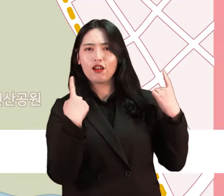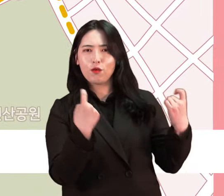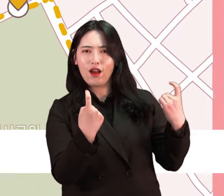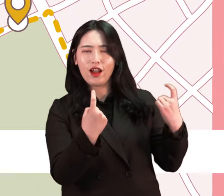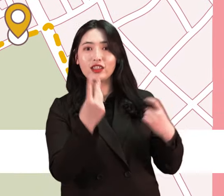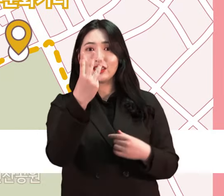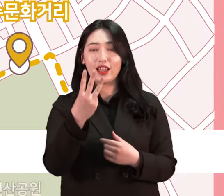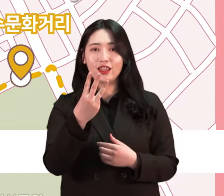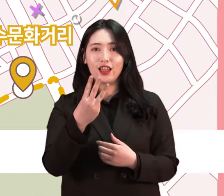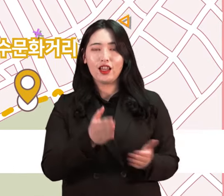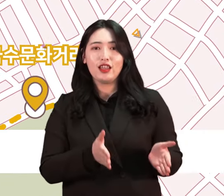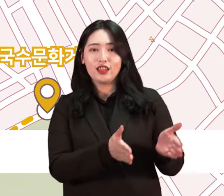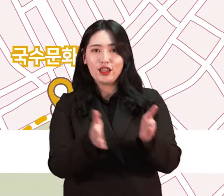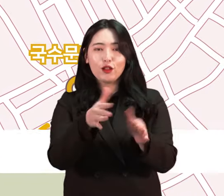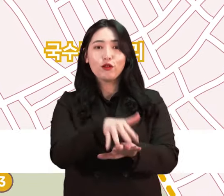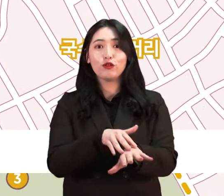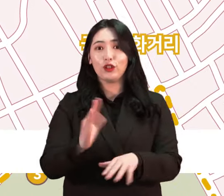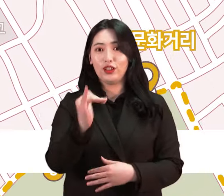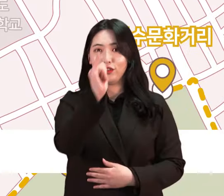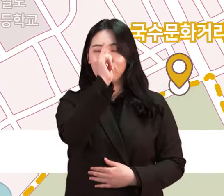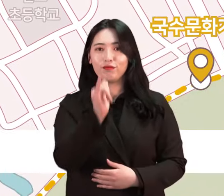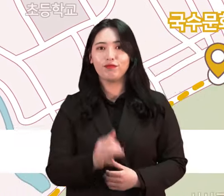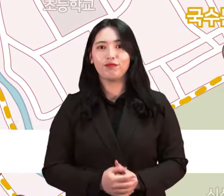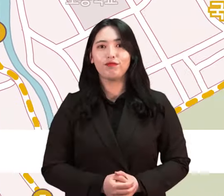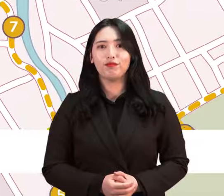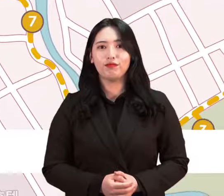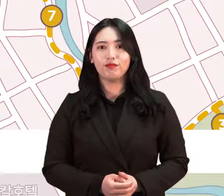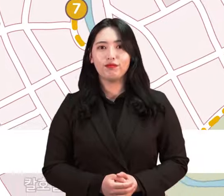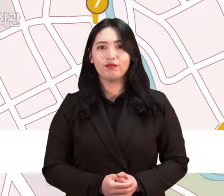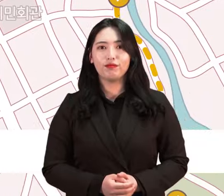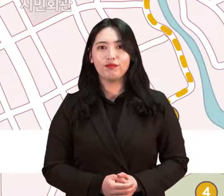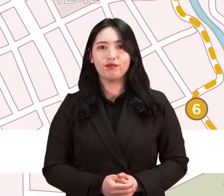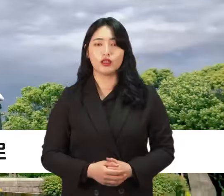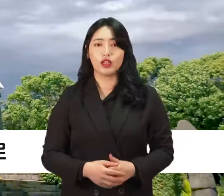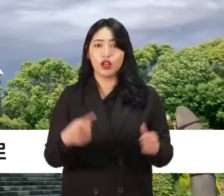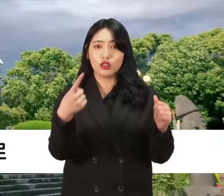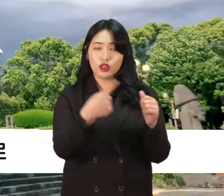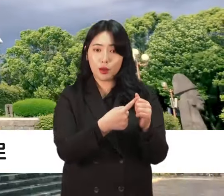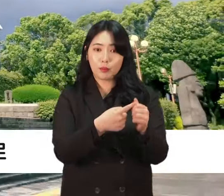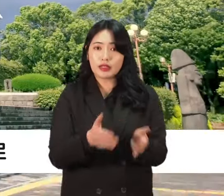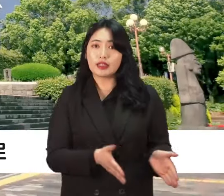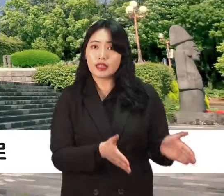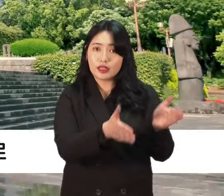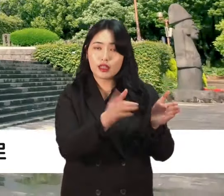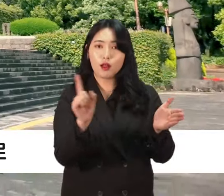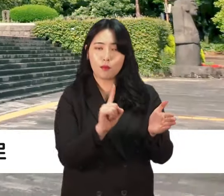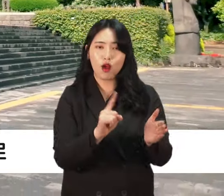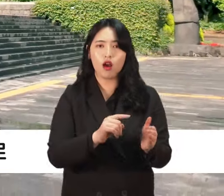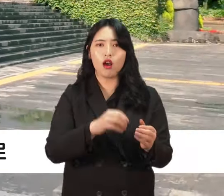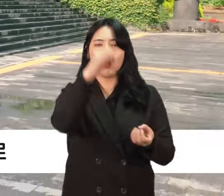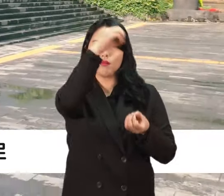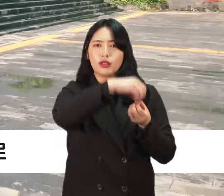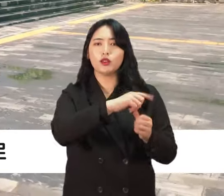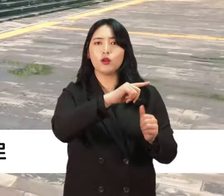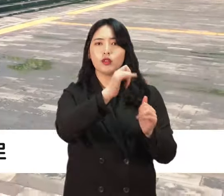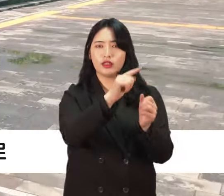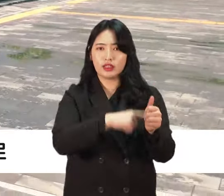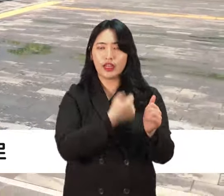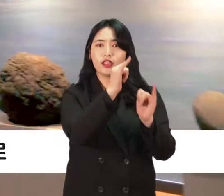상품으로 총 팩의 코트 로 구성되어 있습니다 우선 잃고 스님 민속 자연사